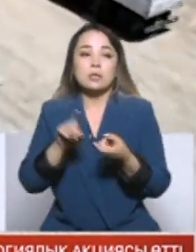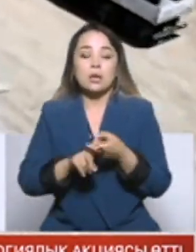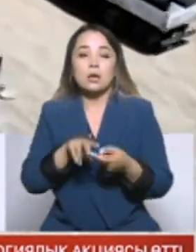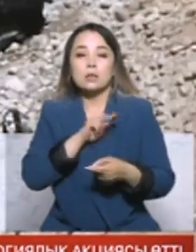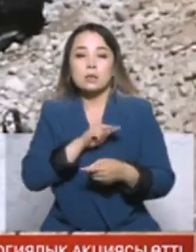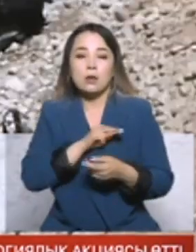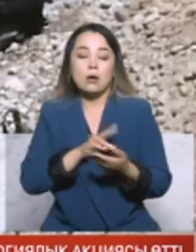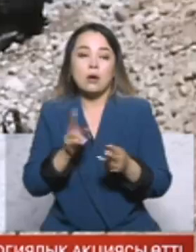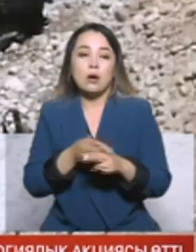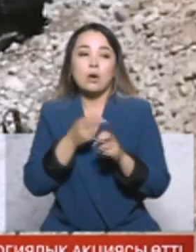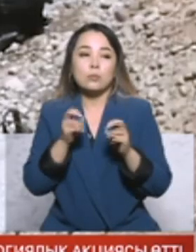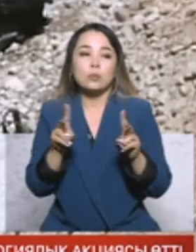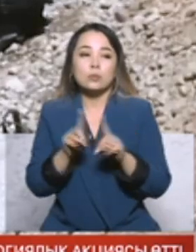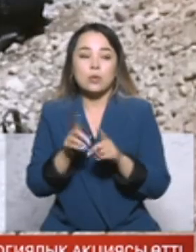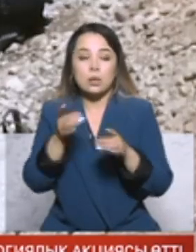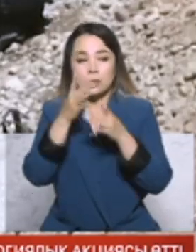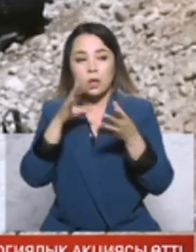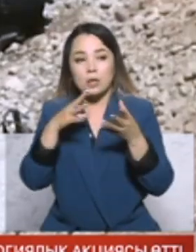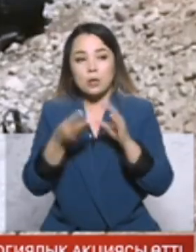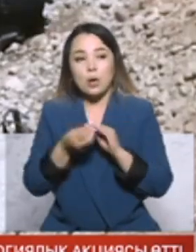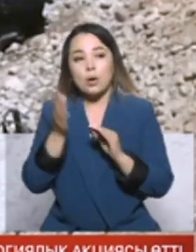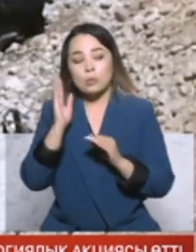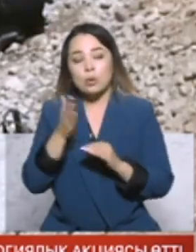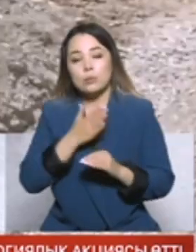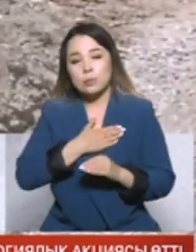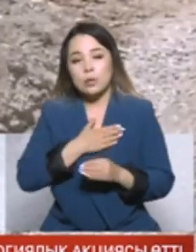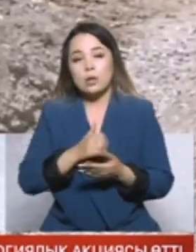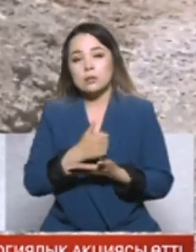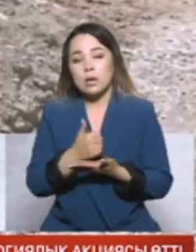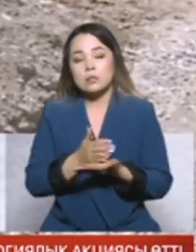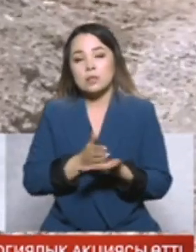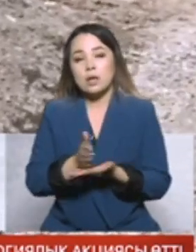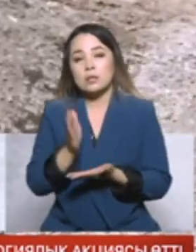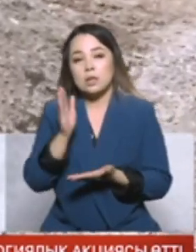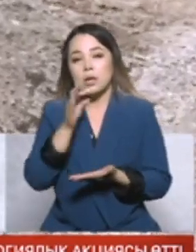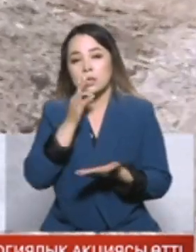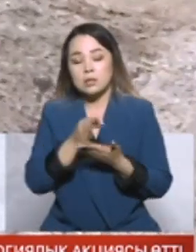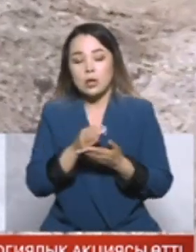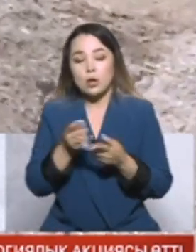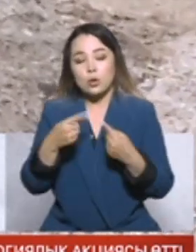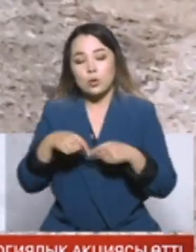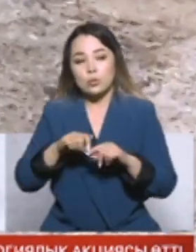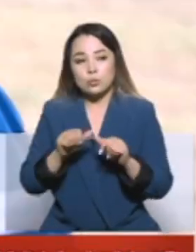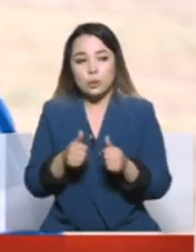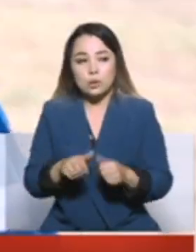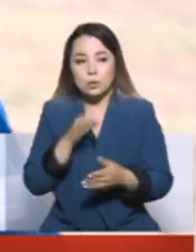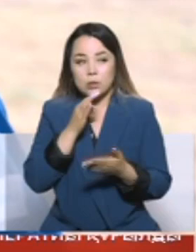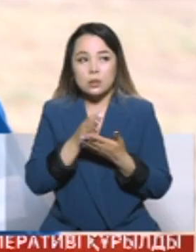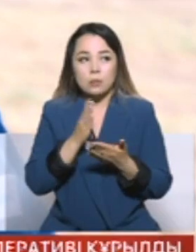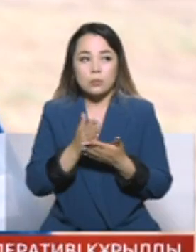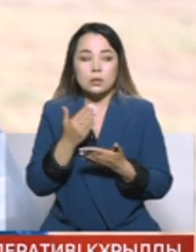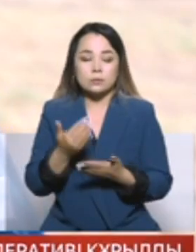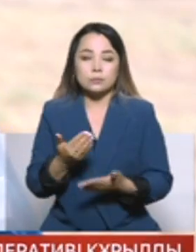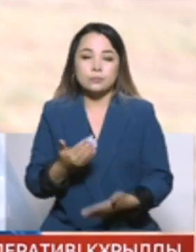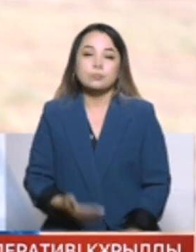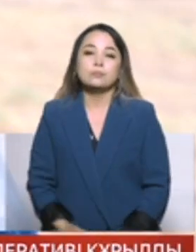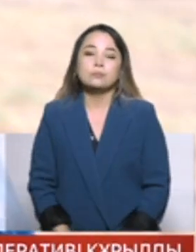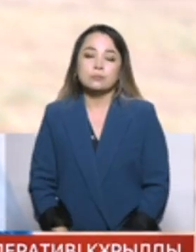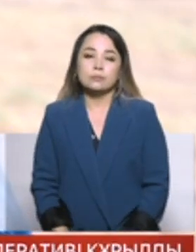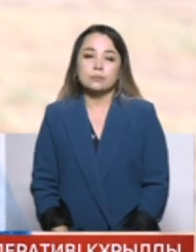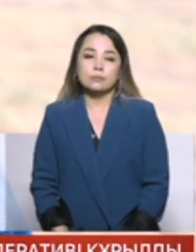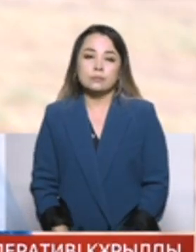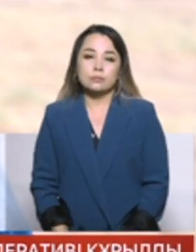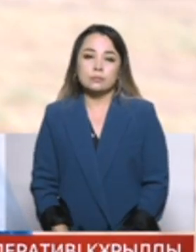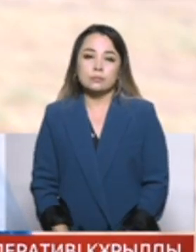еңбек қауіпсіздігі мәдениетін қалыптастырамыз. Бұл біздің басты стратегиямыз, дейді ұйымдастырушылар. Разрыв магистрального газопровода